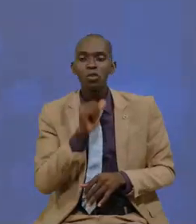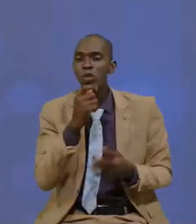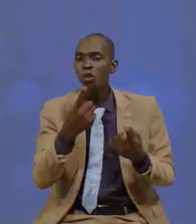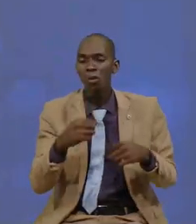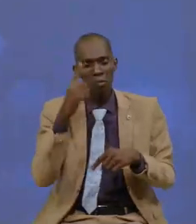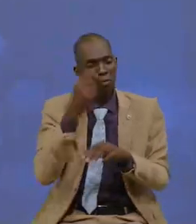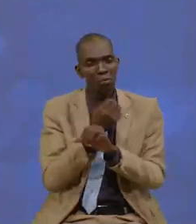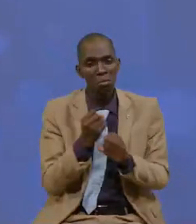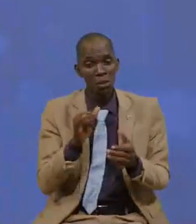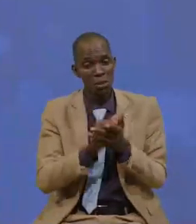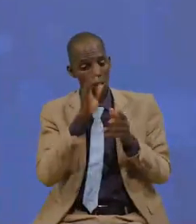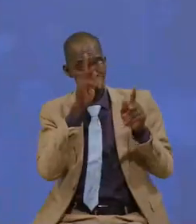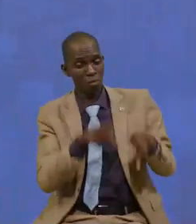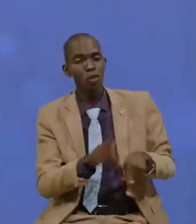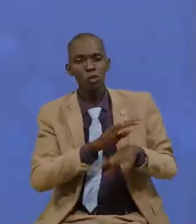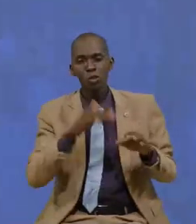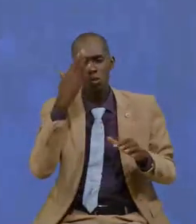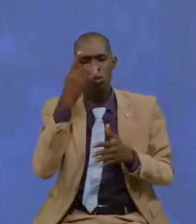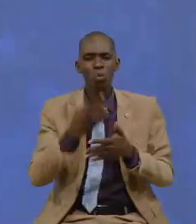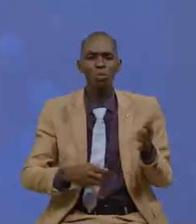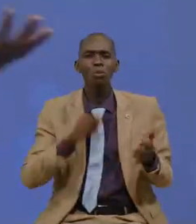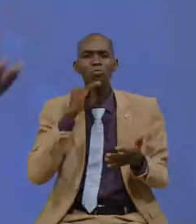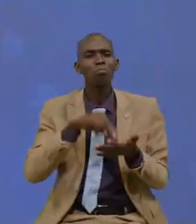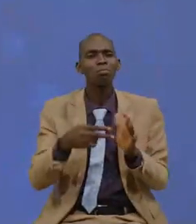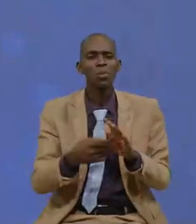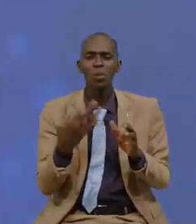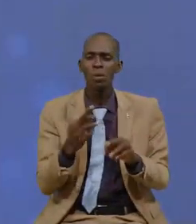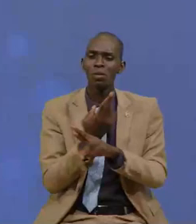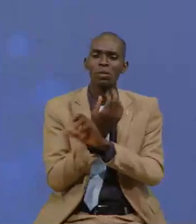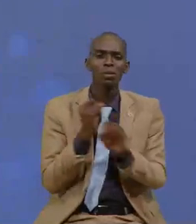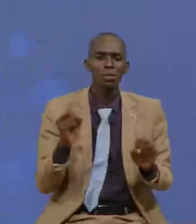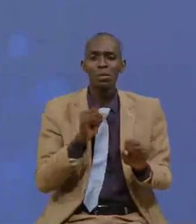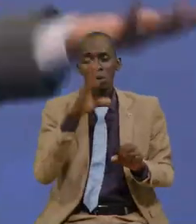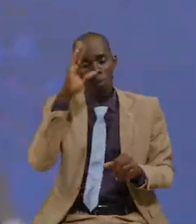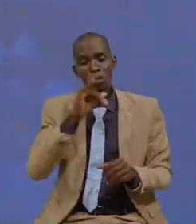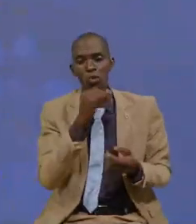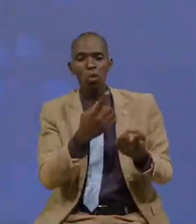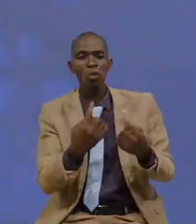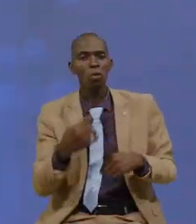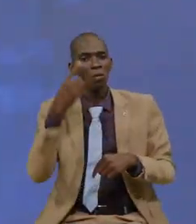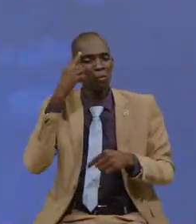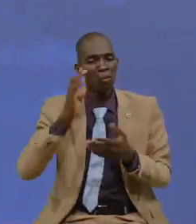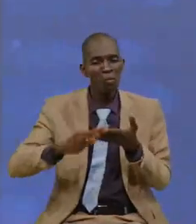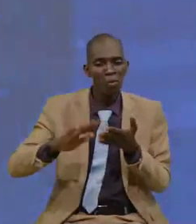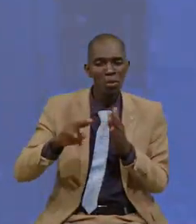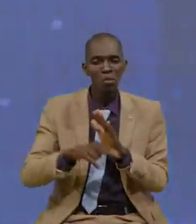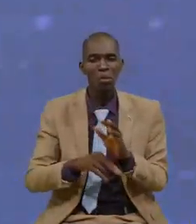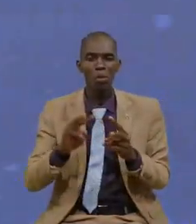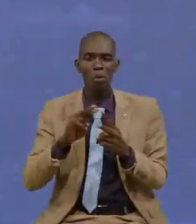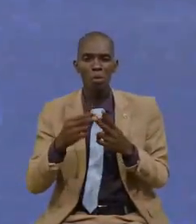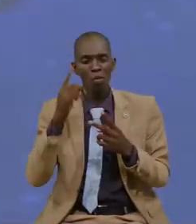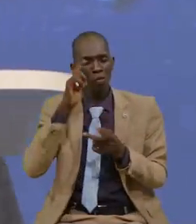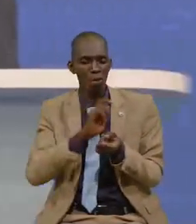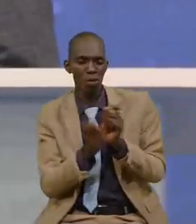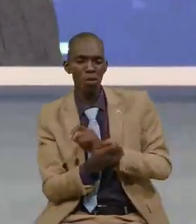connaissait rien qu'on appelle la rédemption. Il n'est pas venu pour le pardon. Il n'était pas venu pour le changement de vie. Il n'était